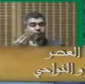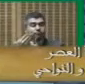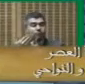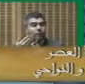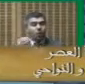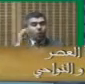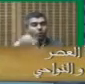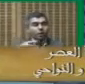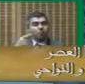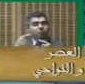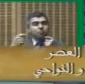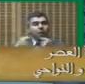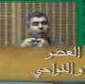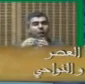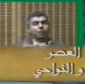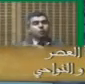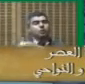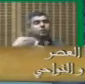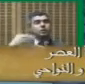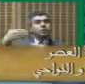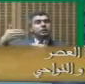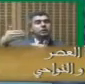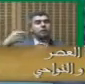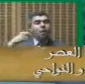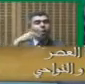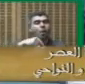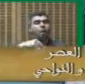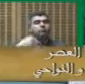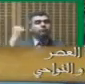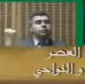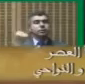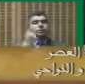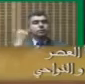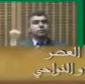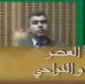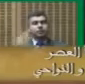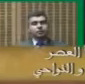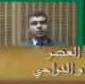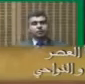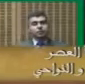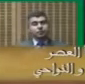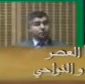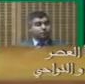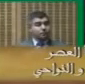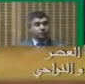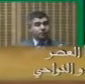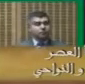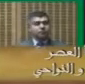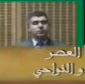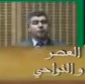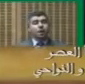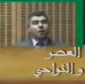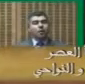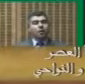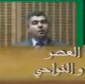دون إطالة أمد بطالة حامل الشهادات العليا؟ وشكرا. شكرا، تفضل السيد الوزير.